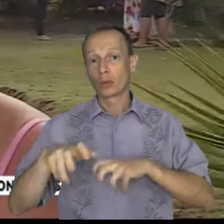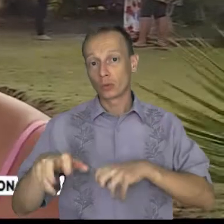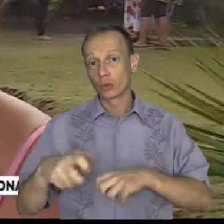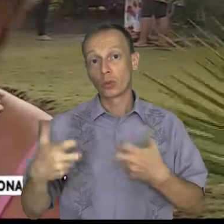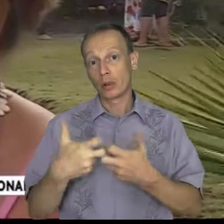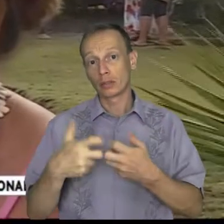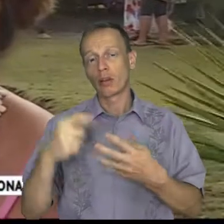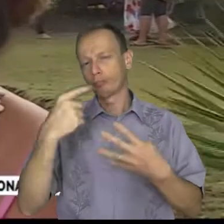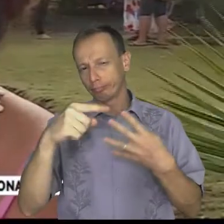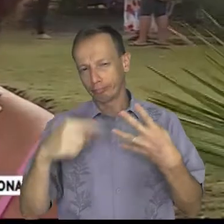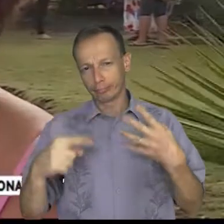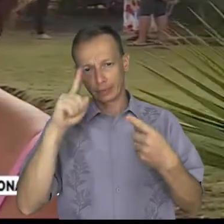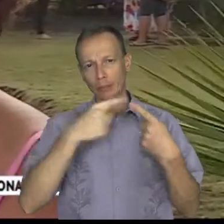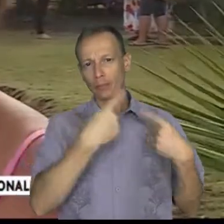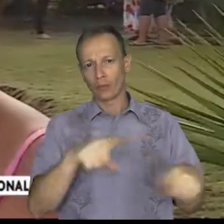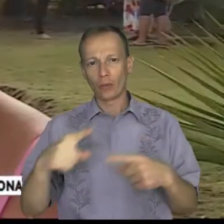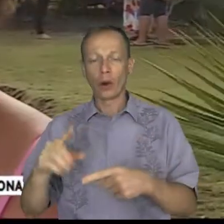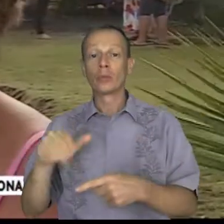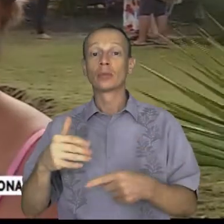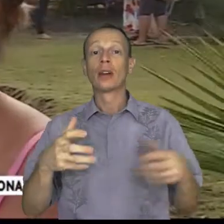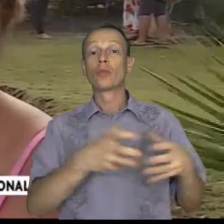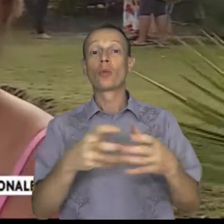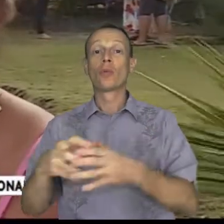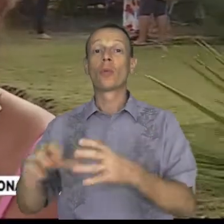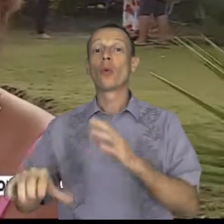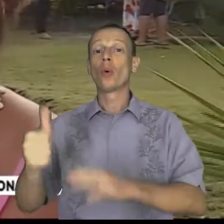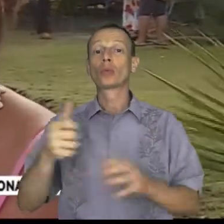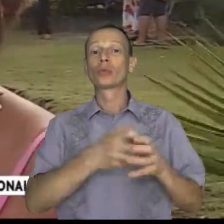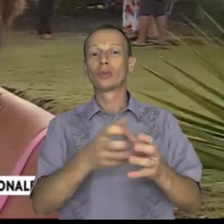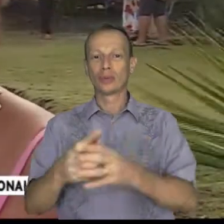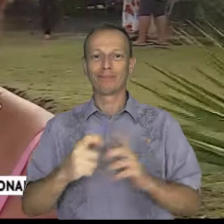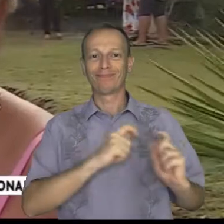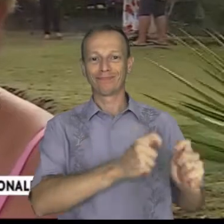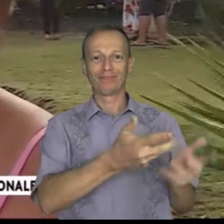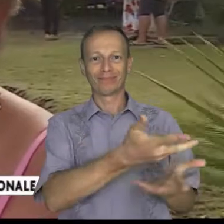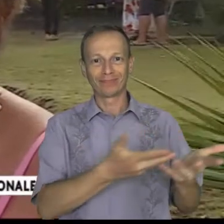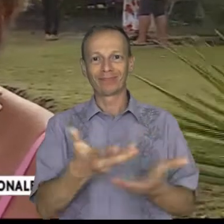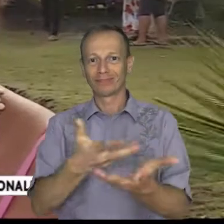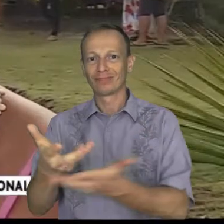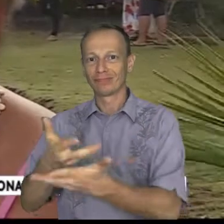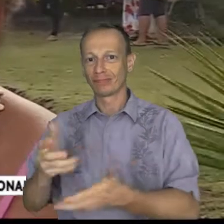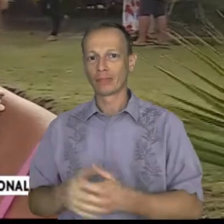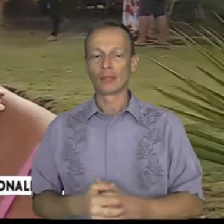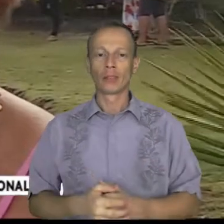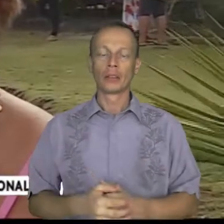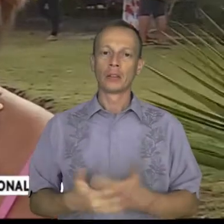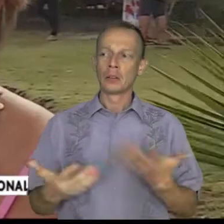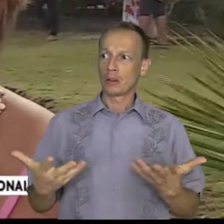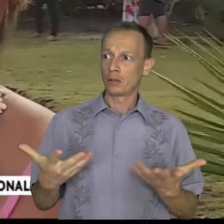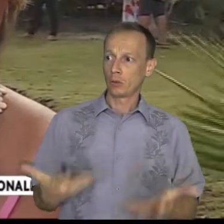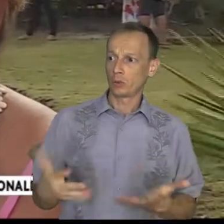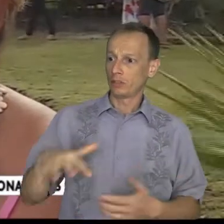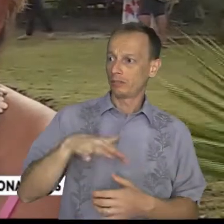femme et la santé, la femme et le secteur primaire, par exemple. Donc, ces femmes seront réparties dans les 11 ateliers, comme tu l'as